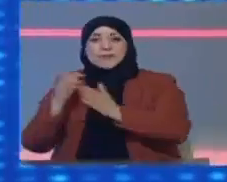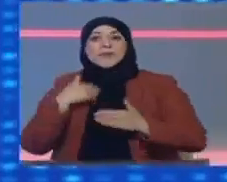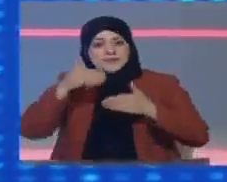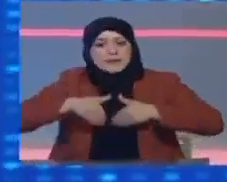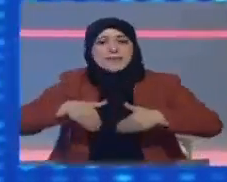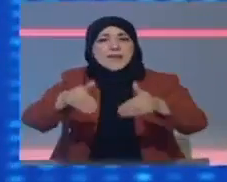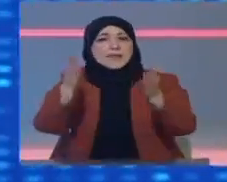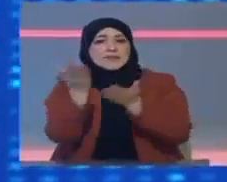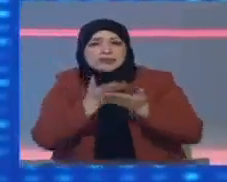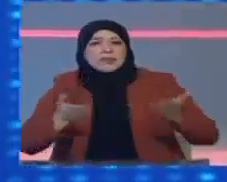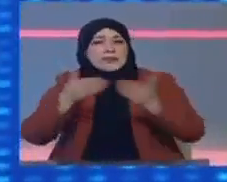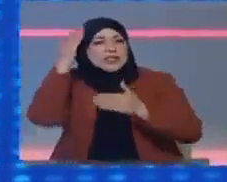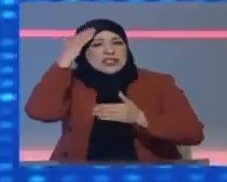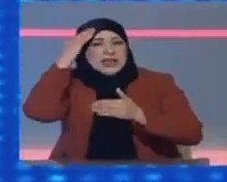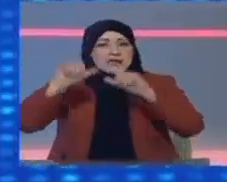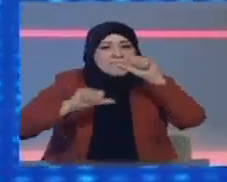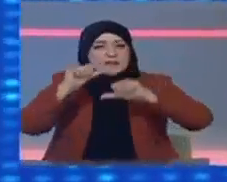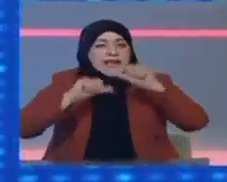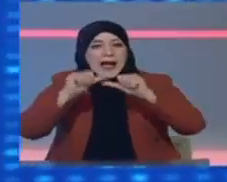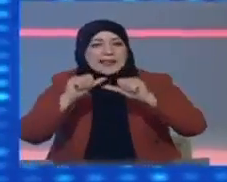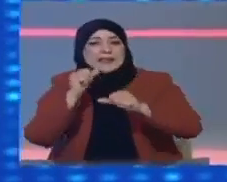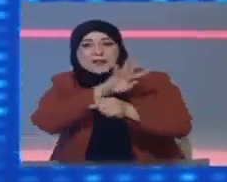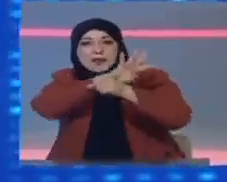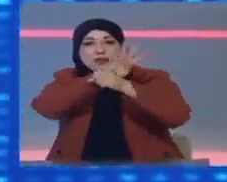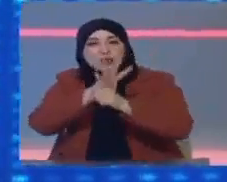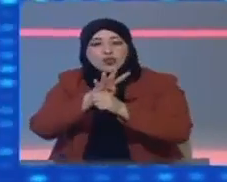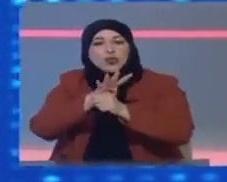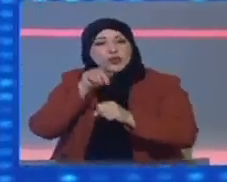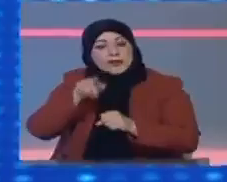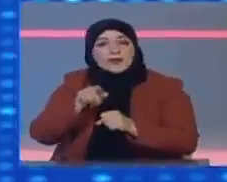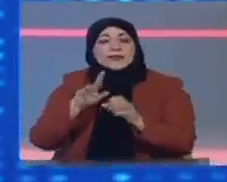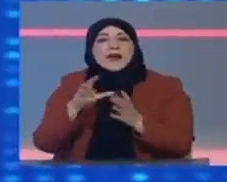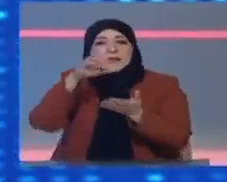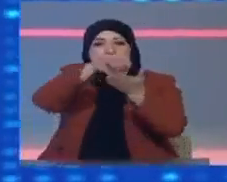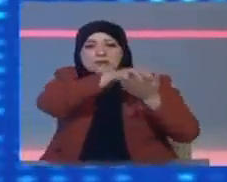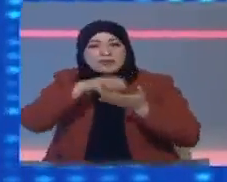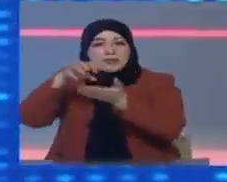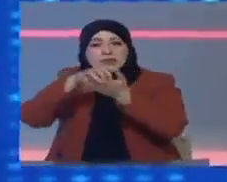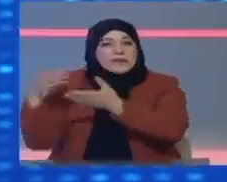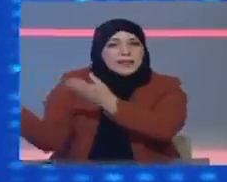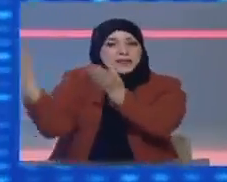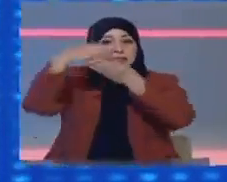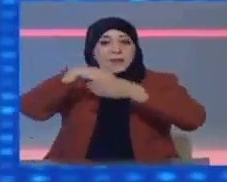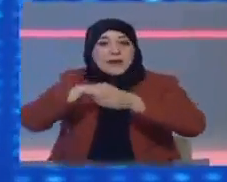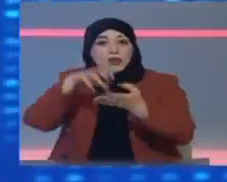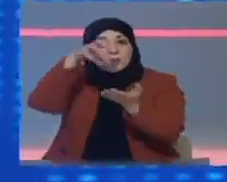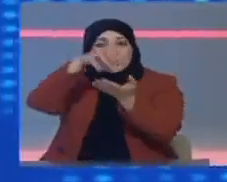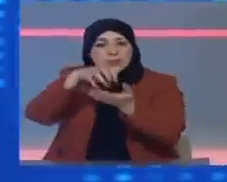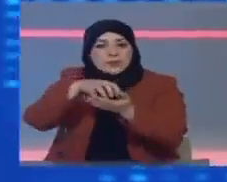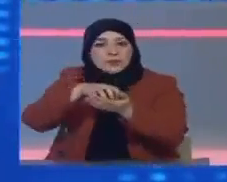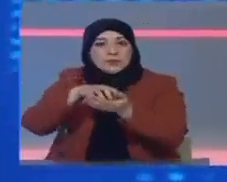التقصي والرفع في نسق التحاليل المخبريه المجرات الخاصه بفيروس كورونا المستجد انضم اليوم اخبر الاحياء الدقيقه